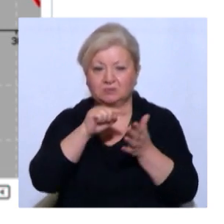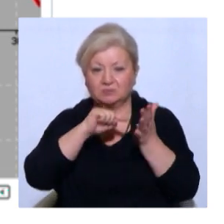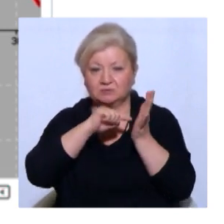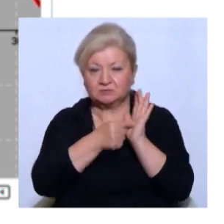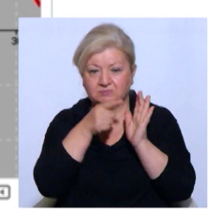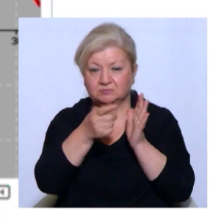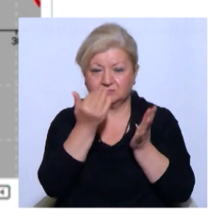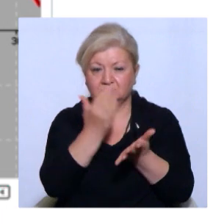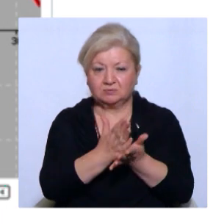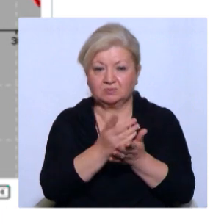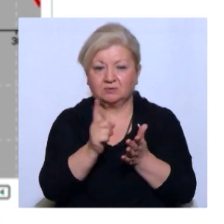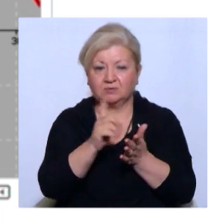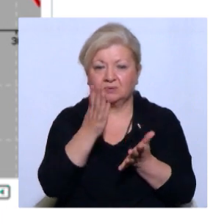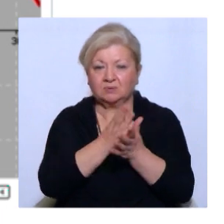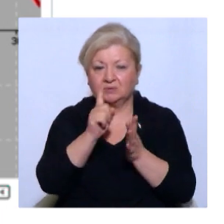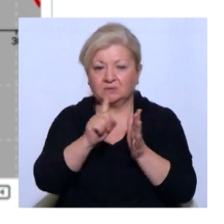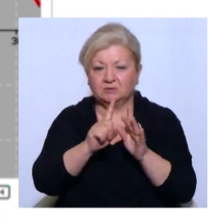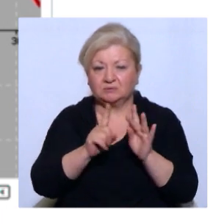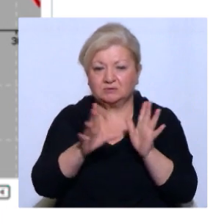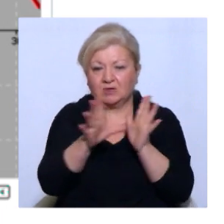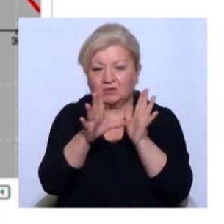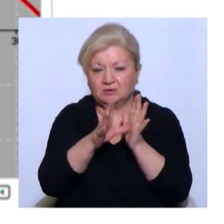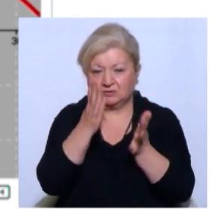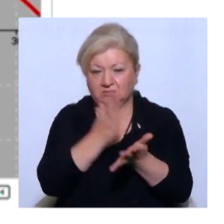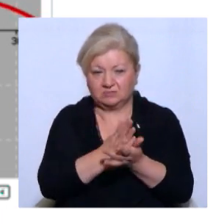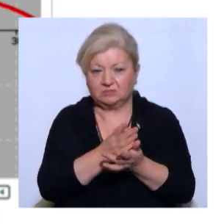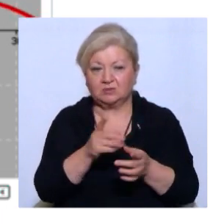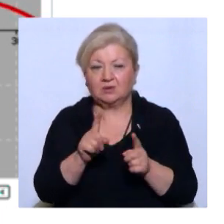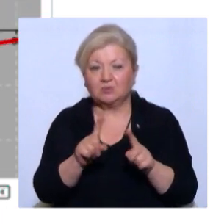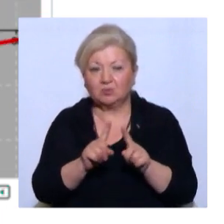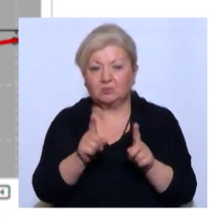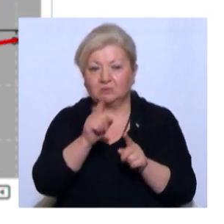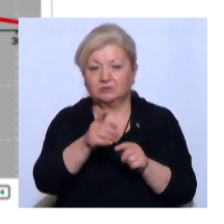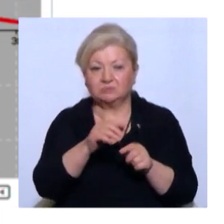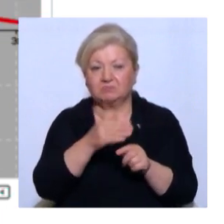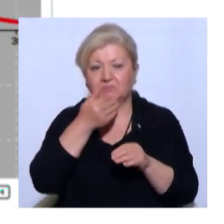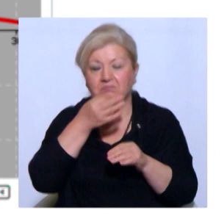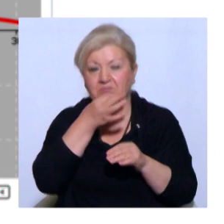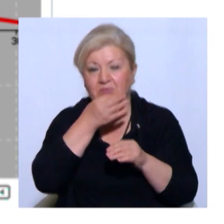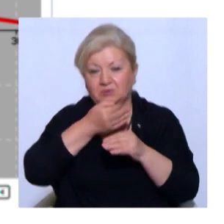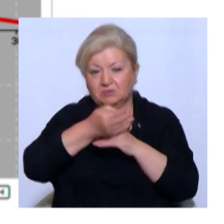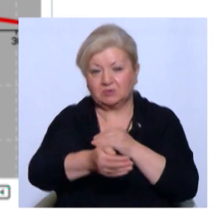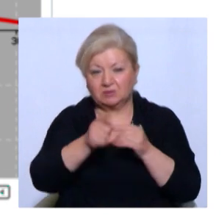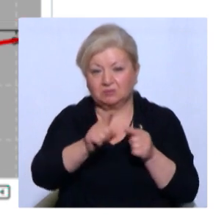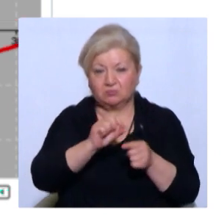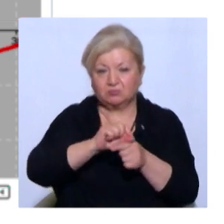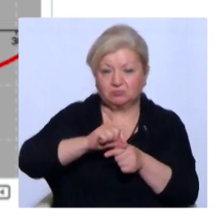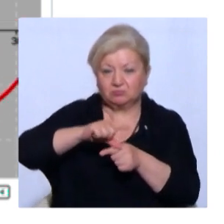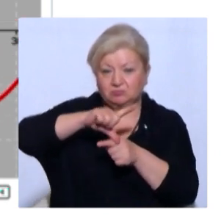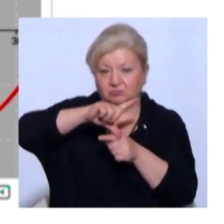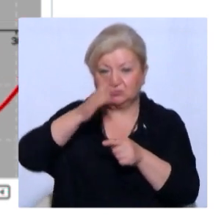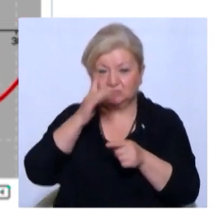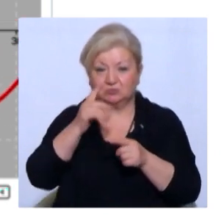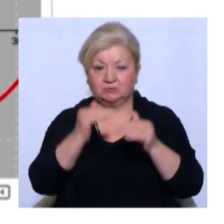რომელიც შემდგომ გადაიზრდება, აი როცა წონასწორობის მდგომარეობას გაივლის, კინეტიკურში